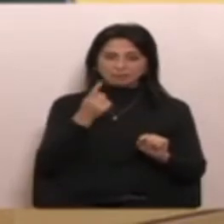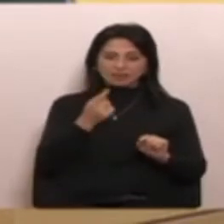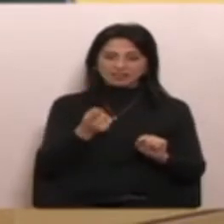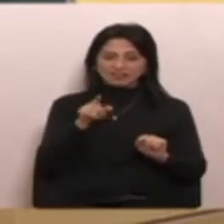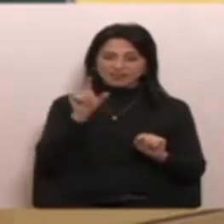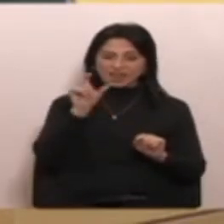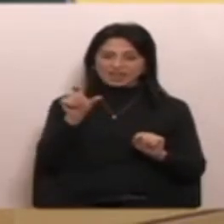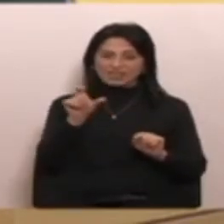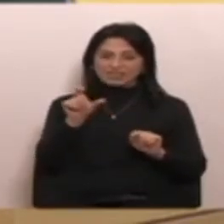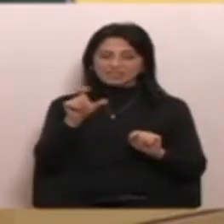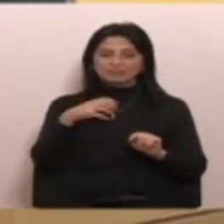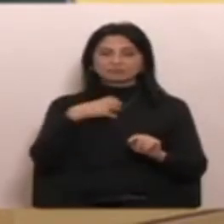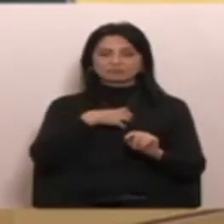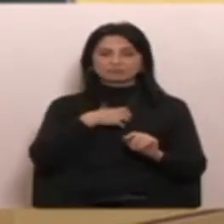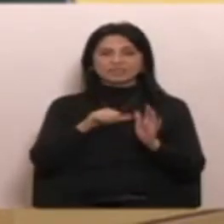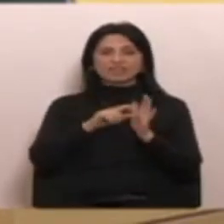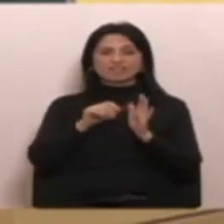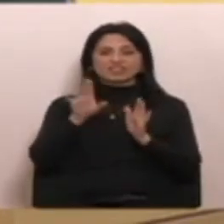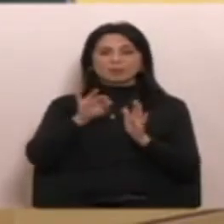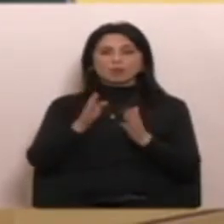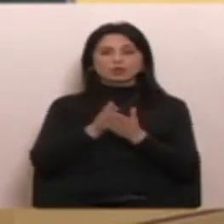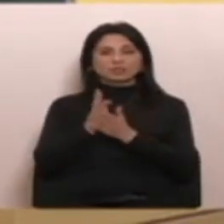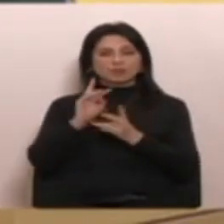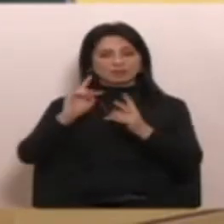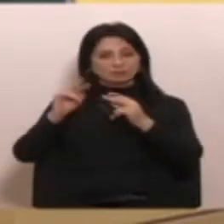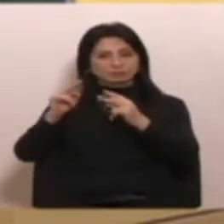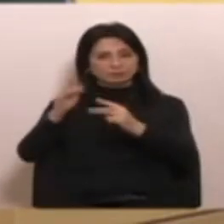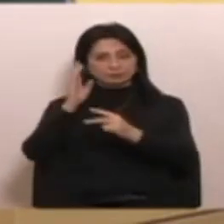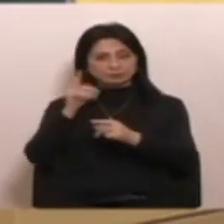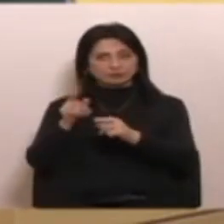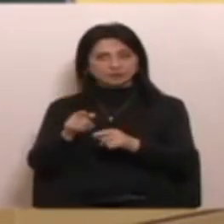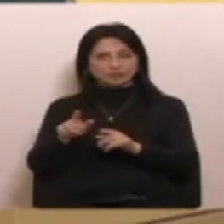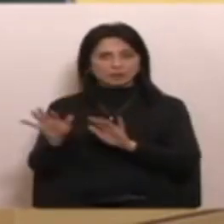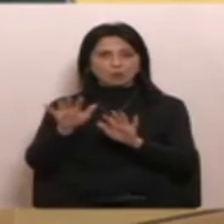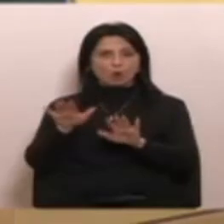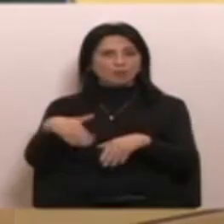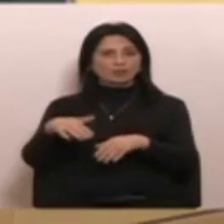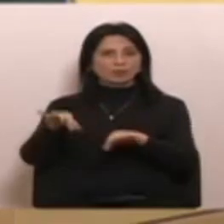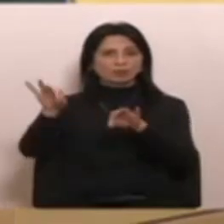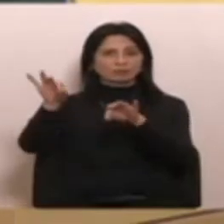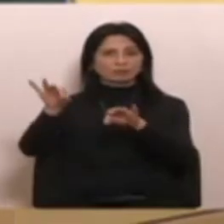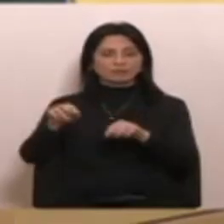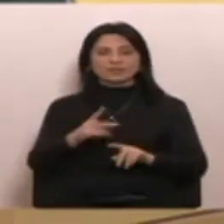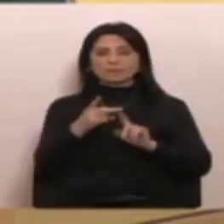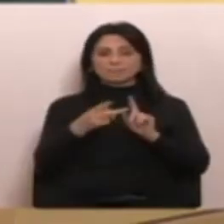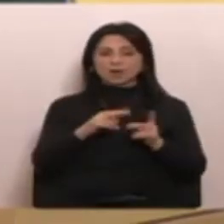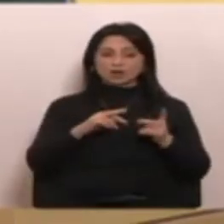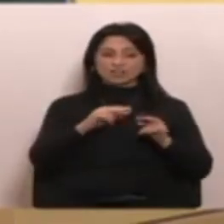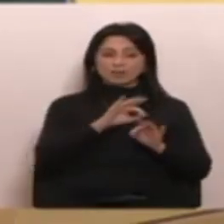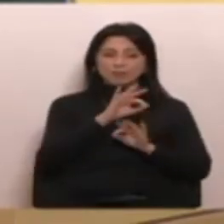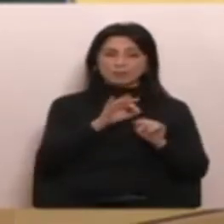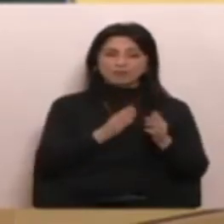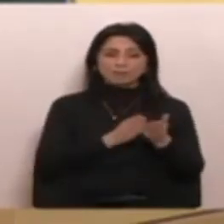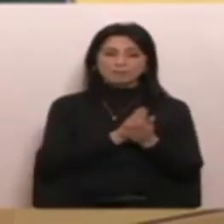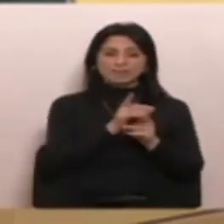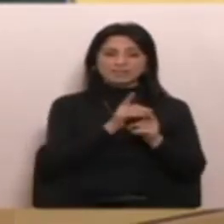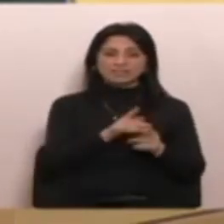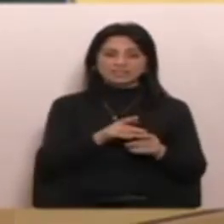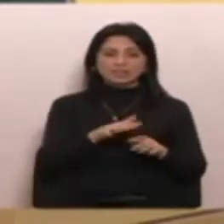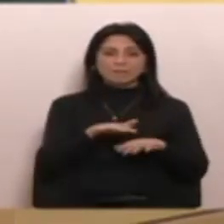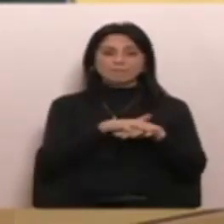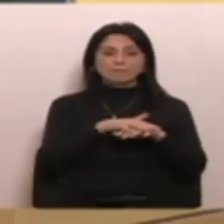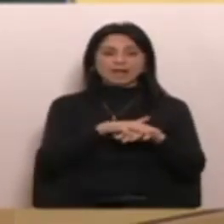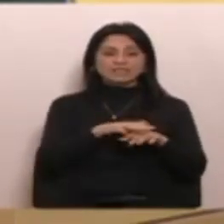ძირეულ ცვლილებებს საინვესტიციო ფონდების სფეროში, რომელიც დღეს თითქმის უმოქმედოა, ხოლო მეორე ცვლილებების პროექტი მიზნად ისახავს